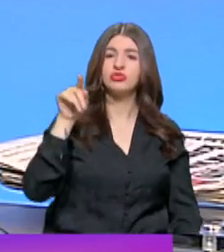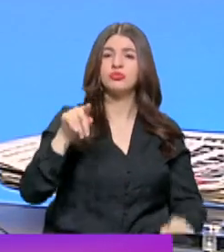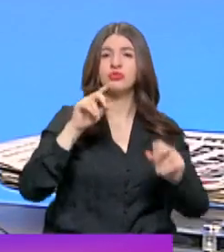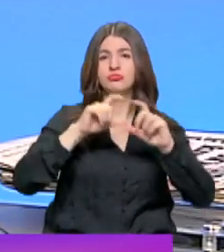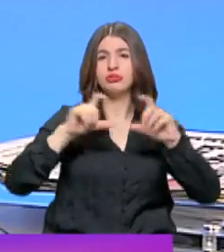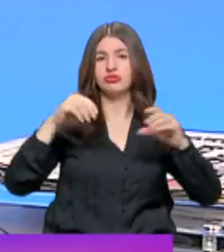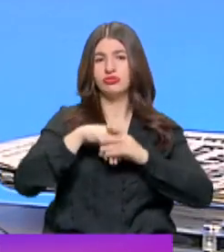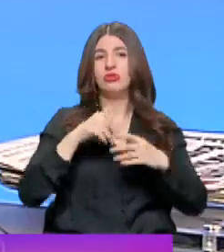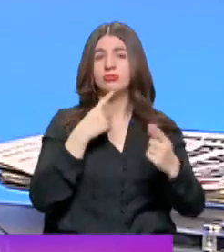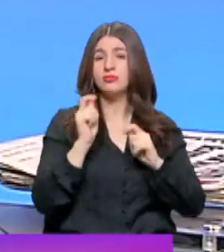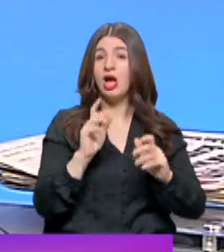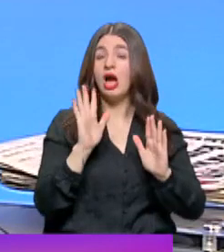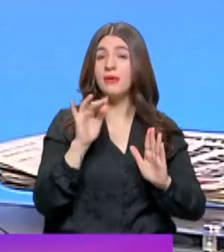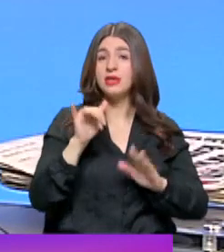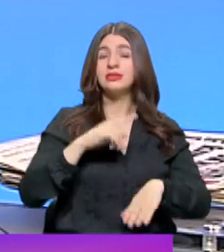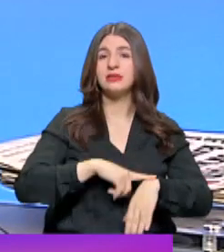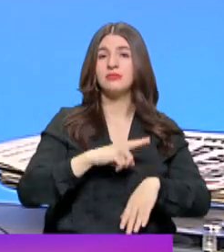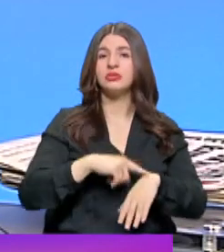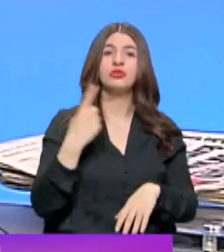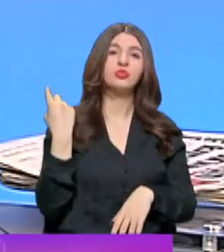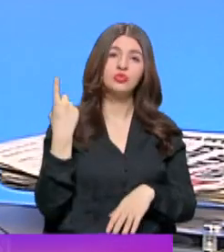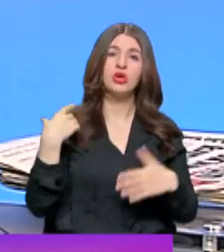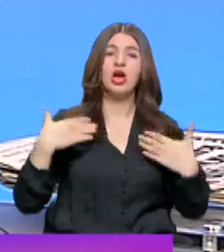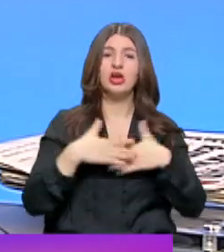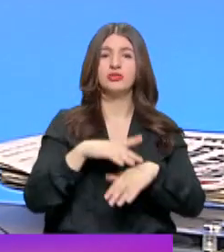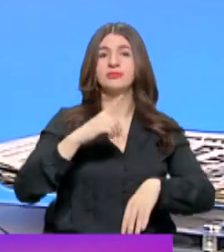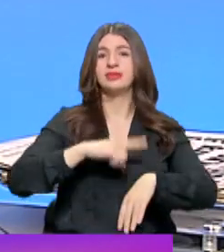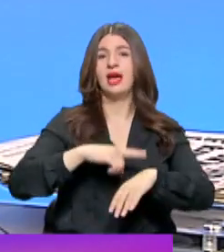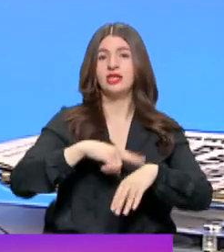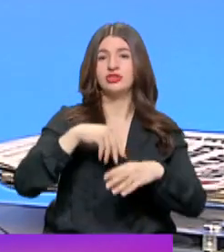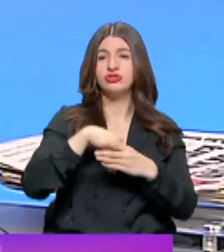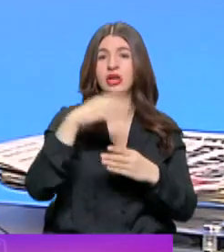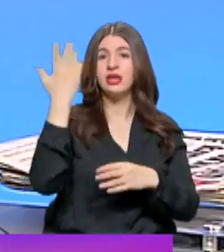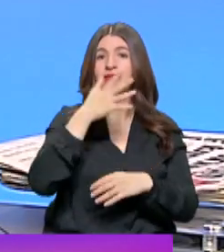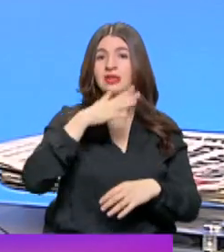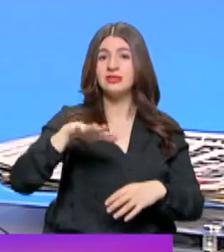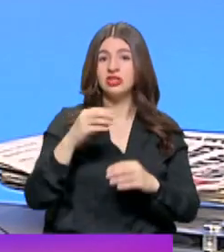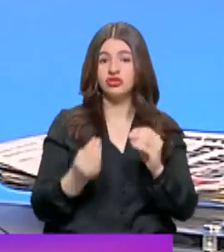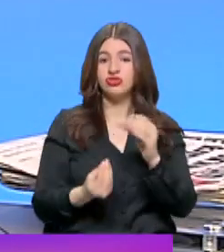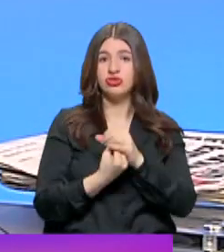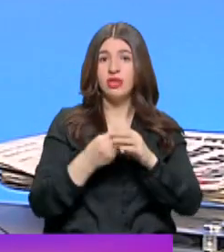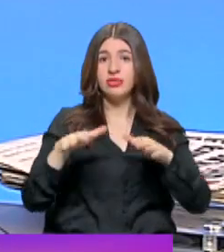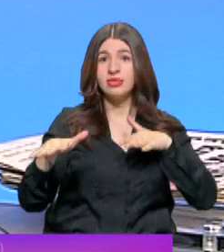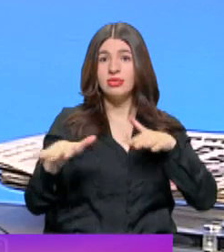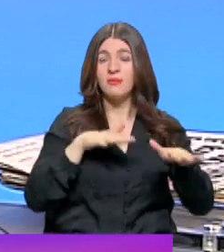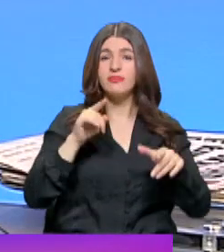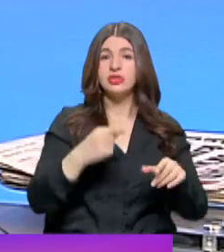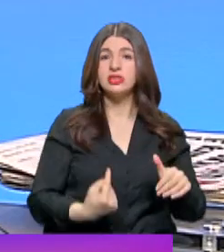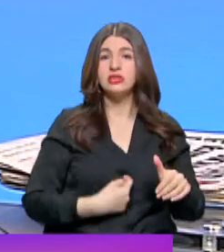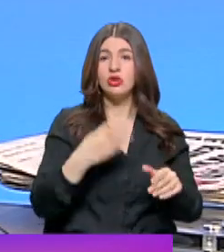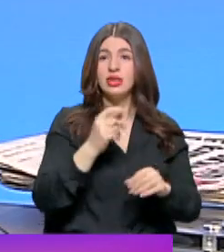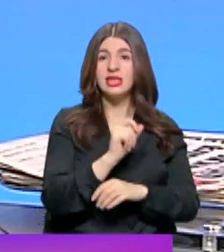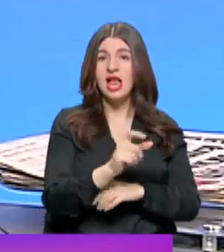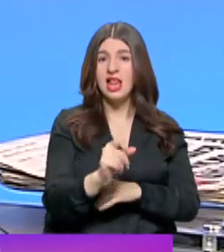bu başka altında konuşacağız ama aynı zamanda dün akşam saatlerinde Karadeniz'de meydana gelen deprem ve bunu